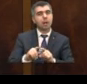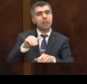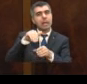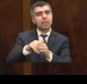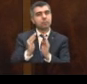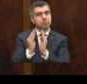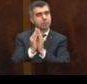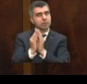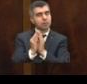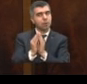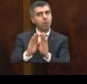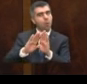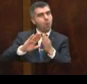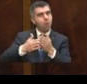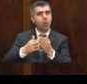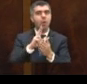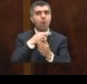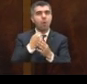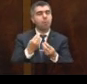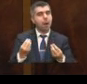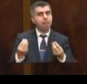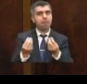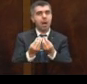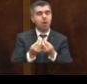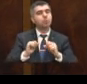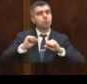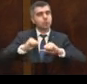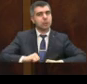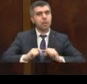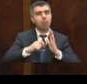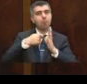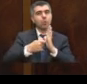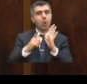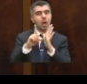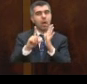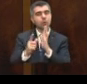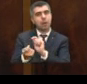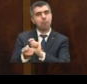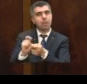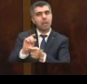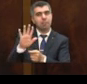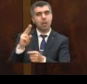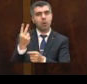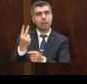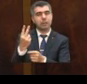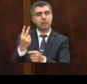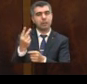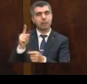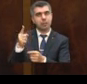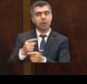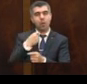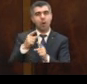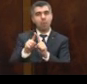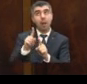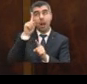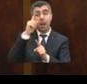والتنمية والأغلبية بالإيجاب على مشروع قانون المالية المعدل 35-20. وإن ربك لذو فضل على